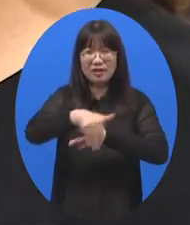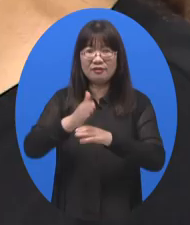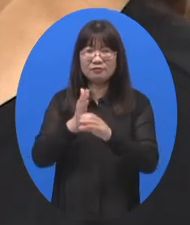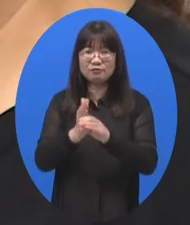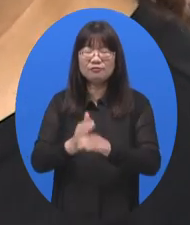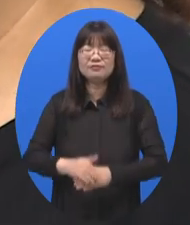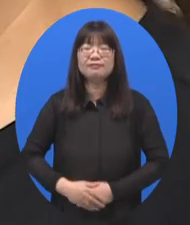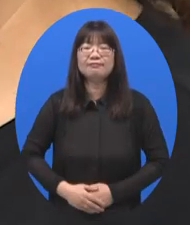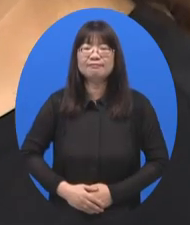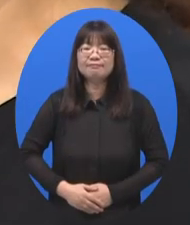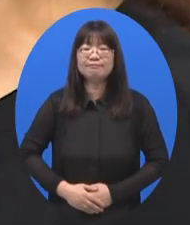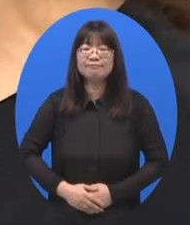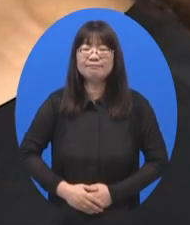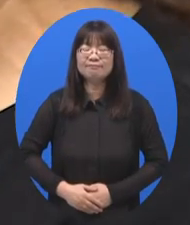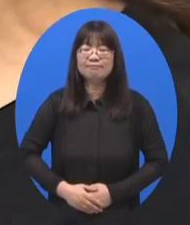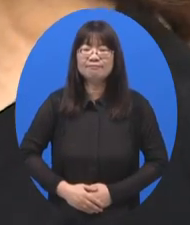경기 주 tv 서문 0입니다